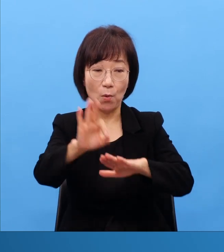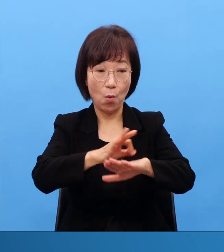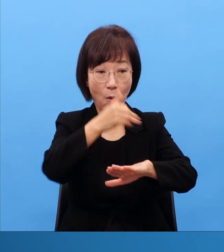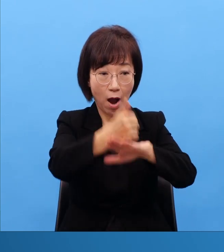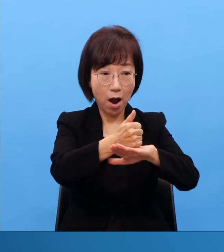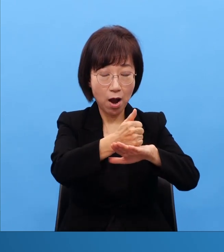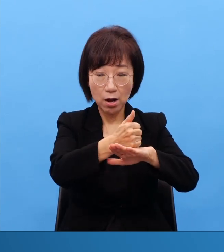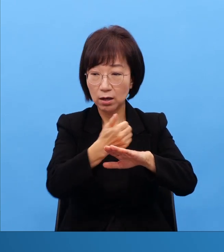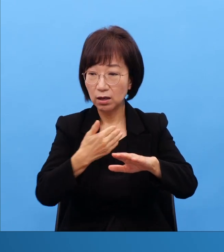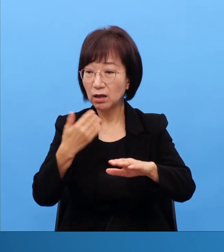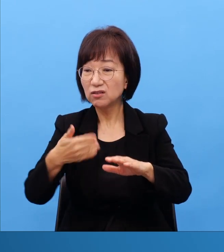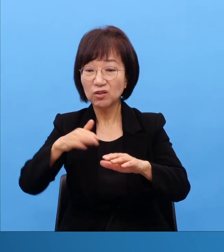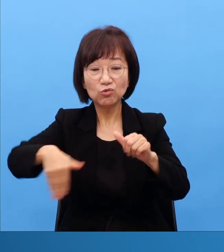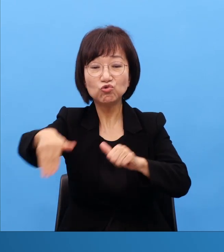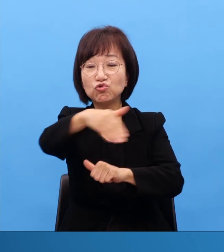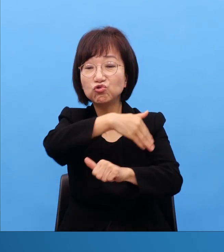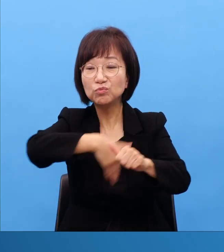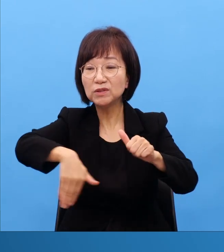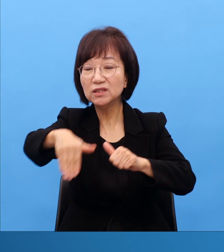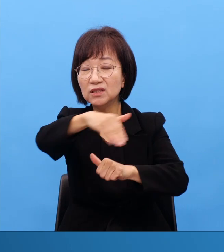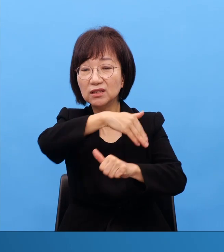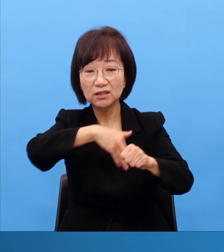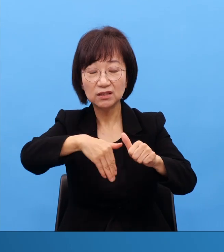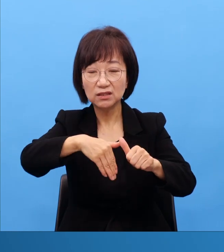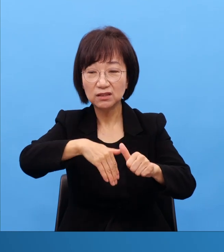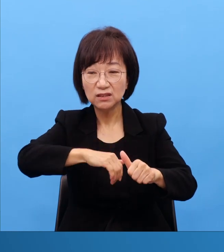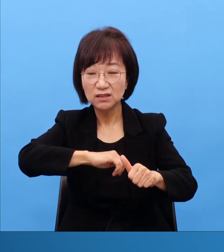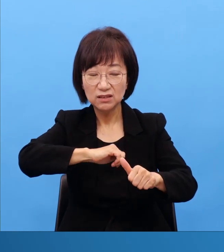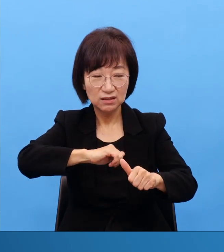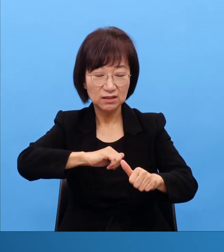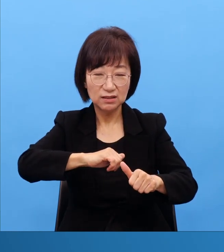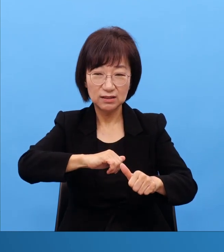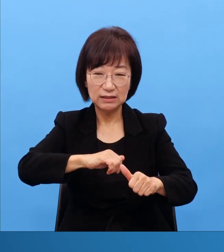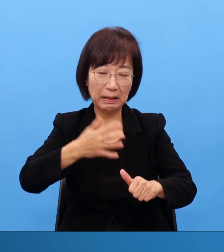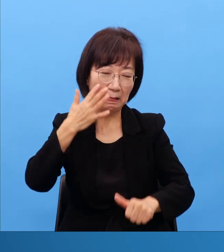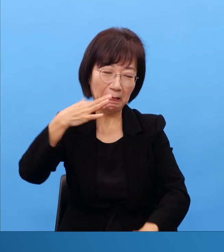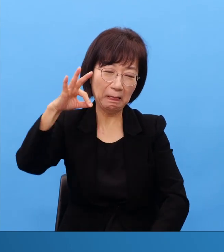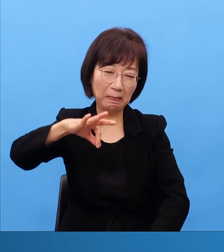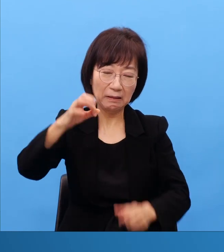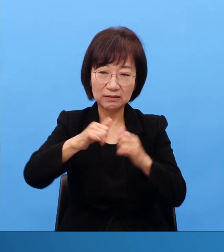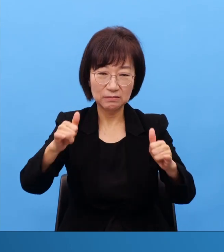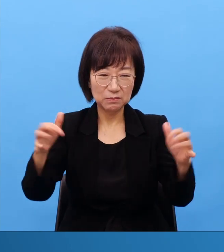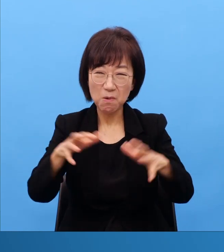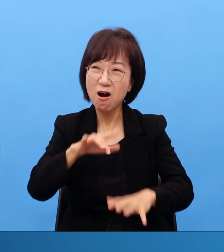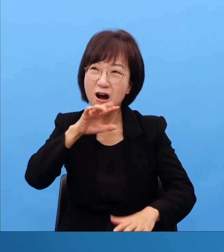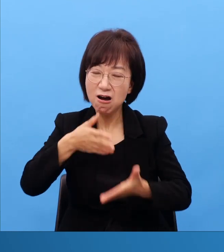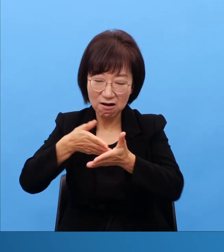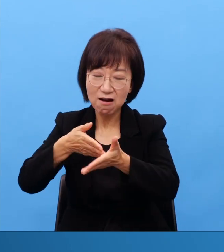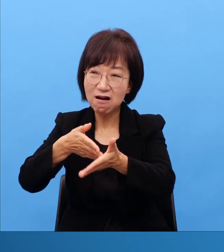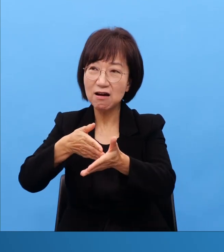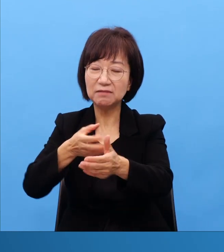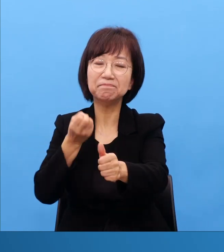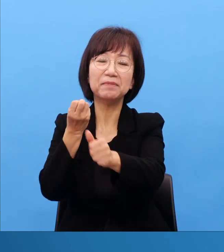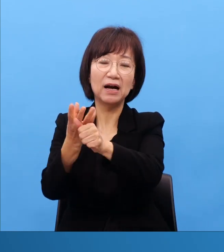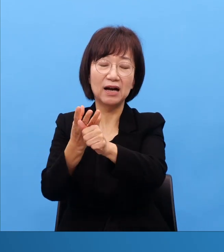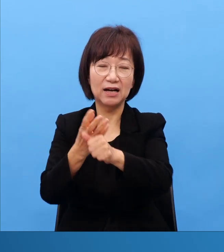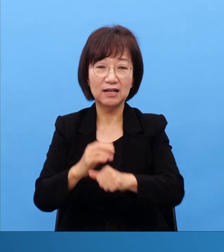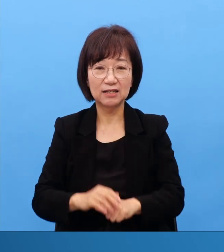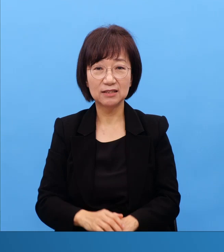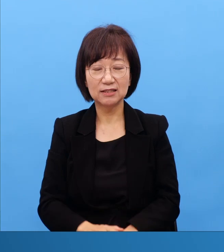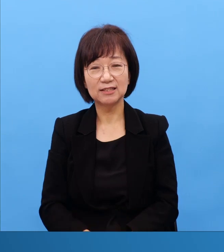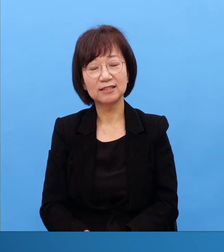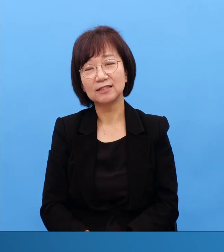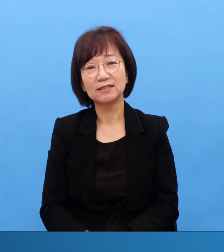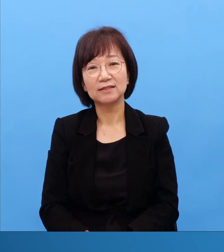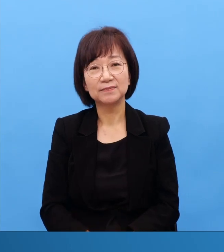instead. 누가 이기겠습니까? Who will prevail? 이 언약을 전달하는 이유는